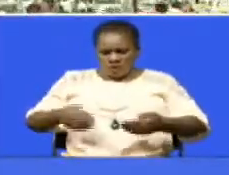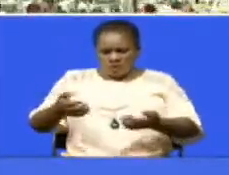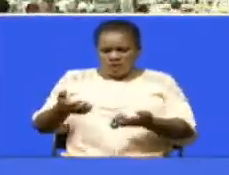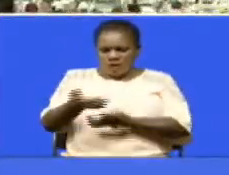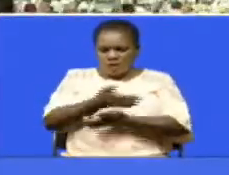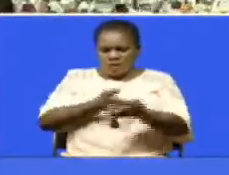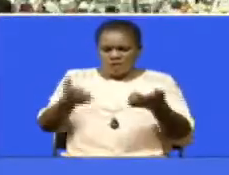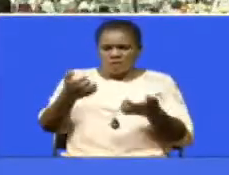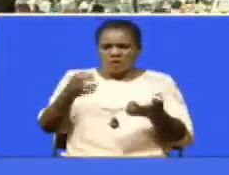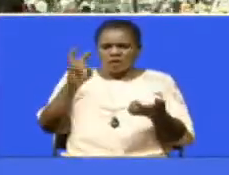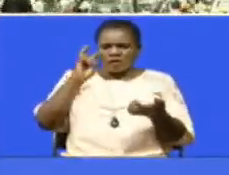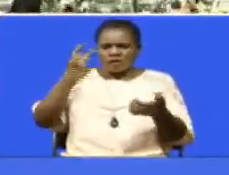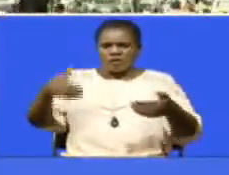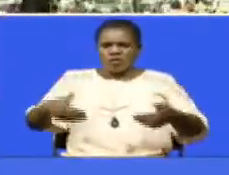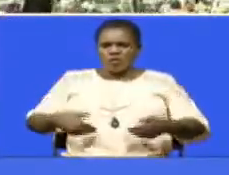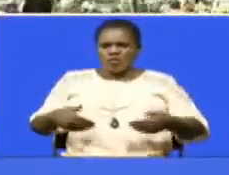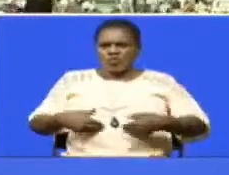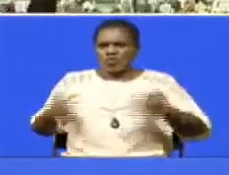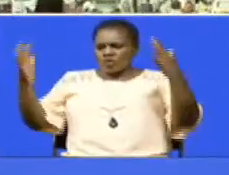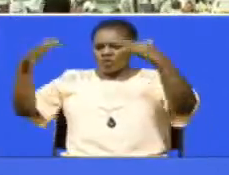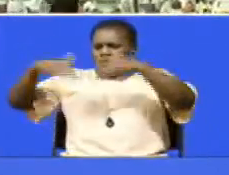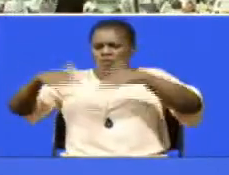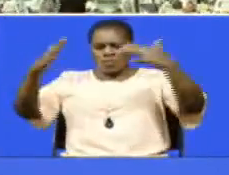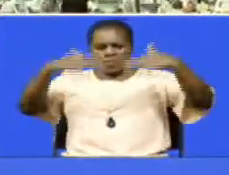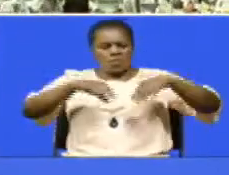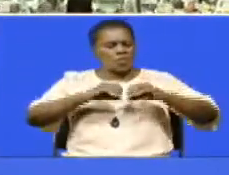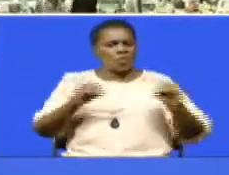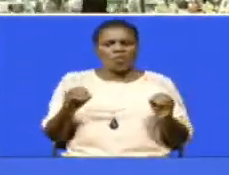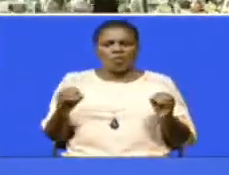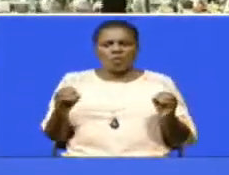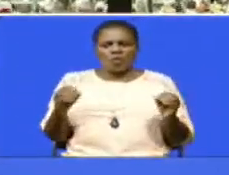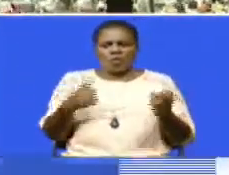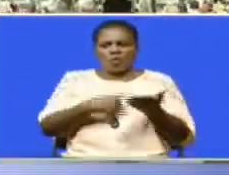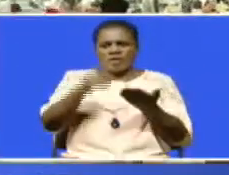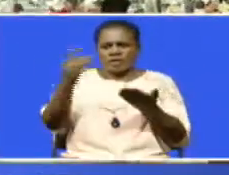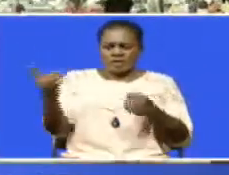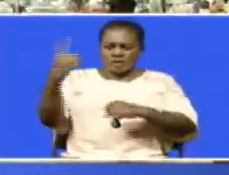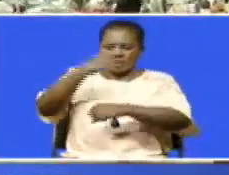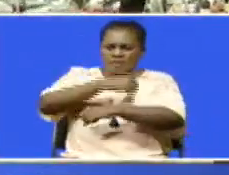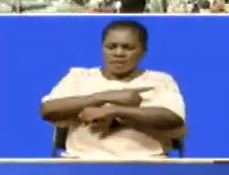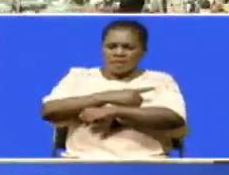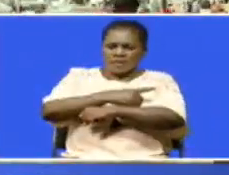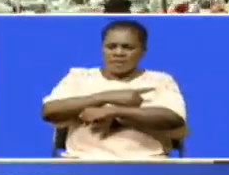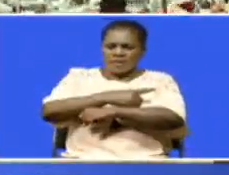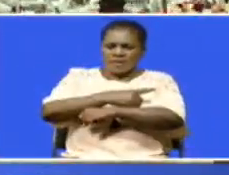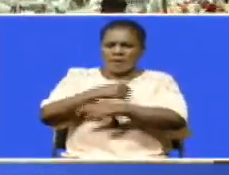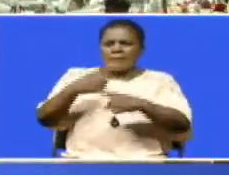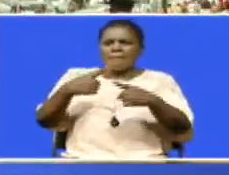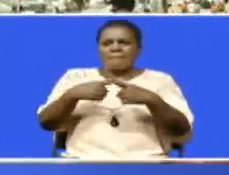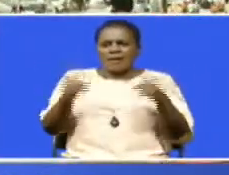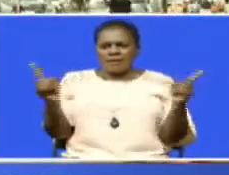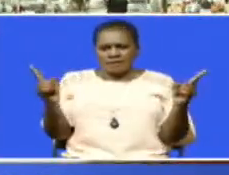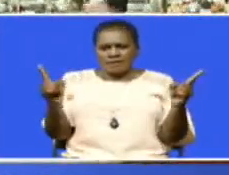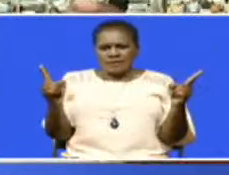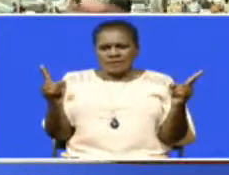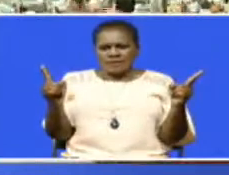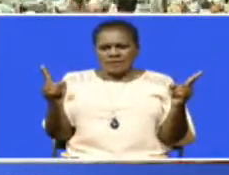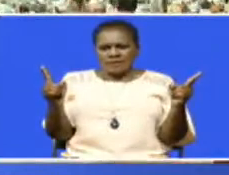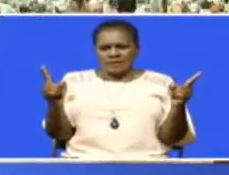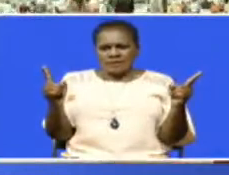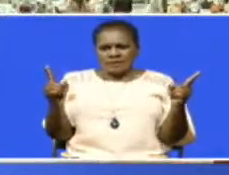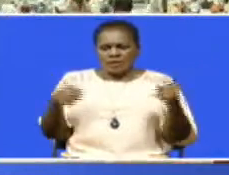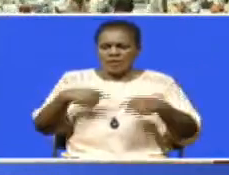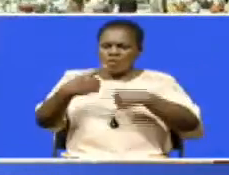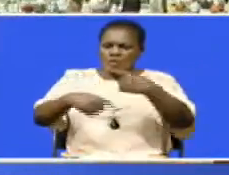we will not even be able to see youth attending rallies, for example on a weekday, which is also okay, is a political right, but rather the usage and the, you